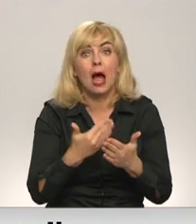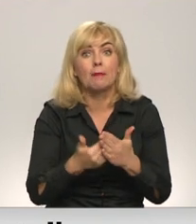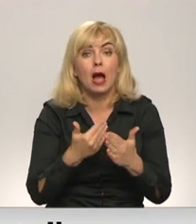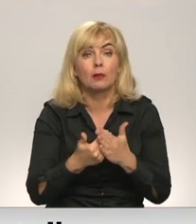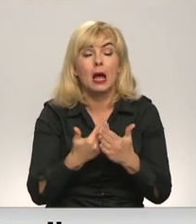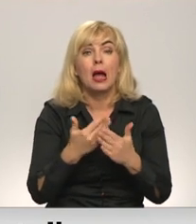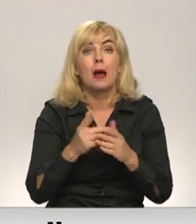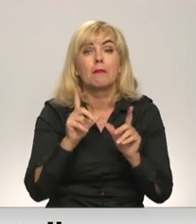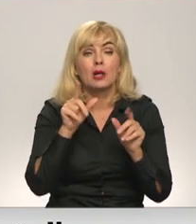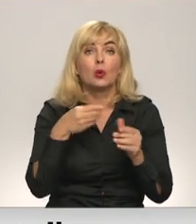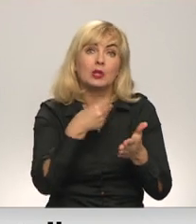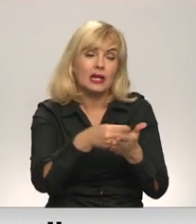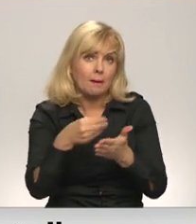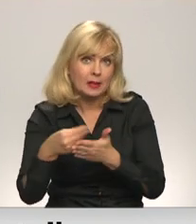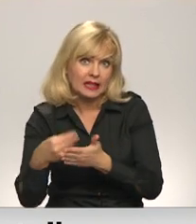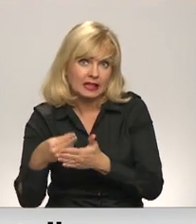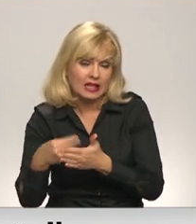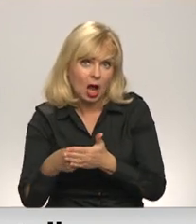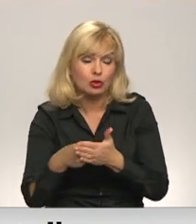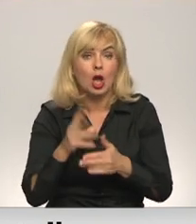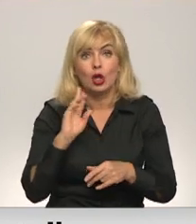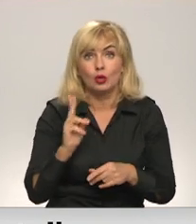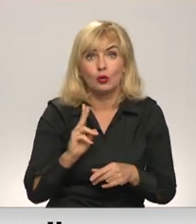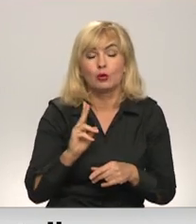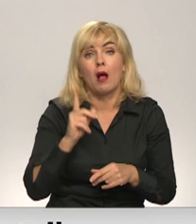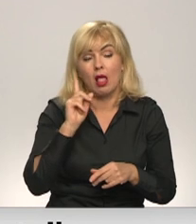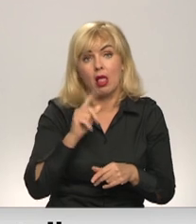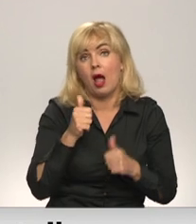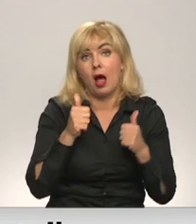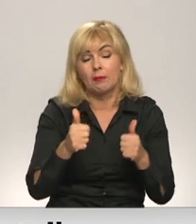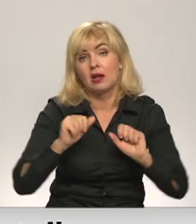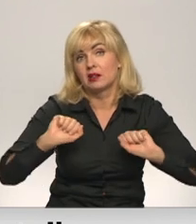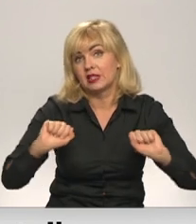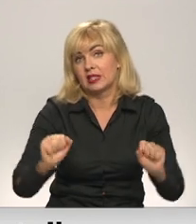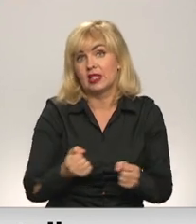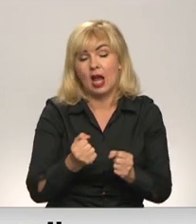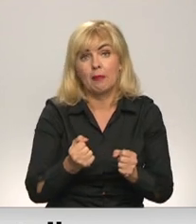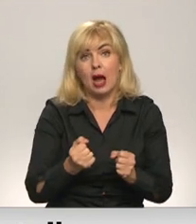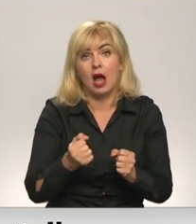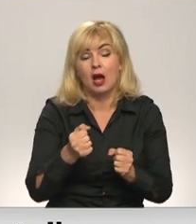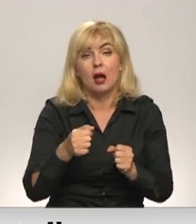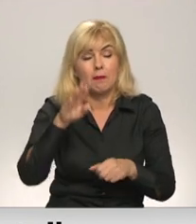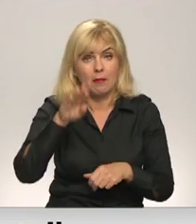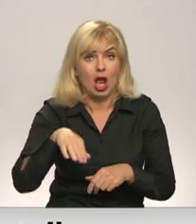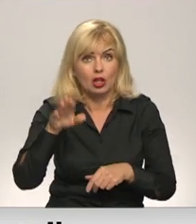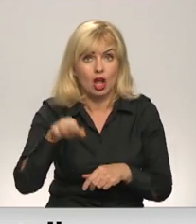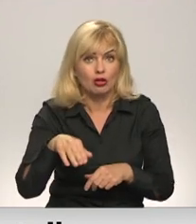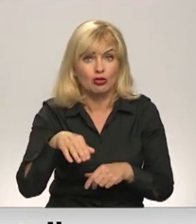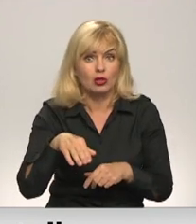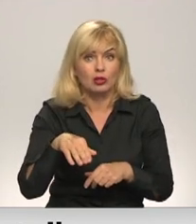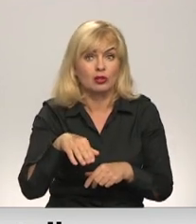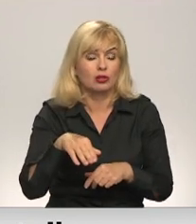ja viņi brauc iepirties vai kas, tas jau Jūrmalai arī labi. Ziemā jau, man liekas, ziemas mēnešos diži